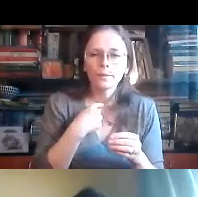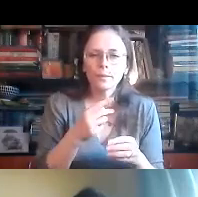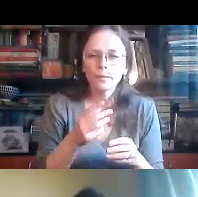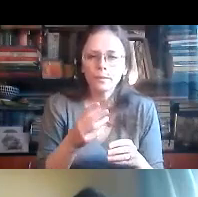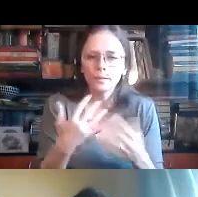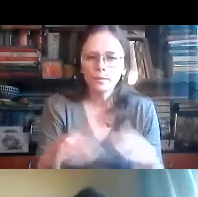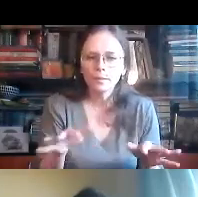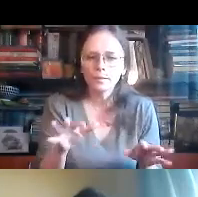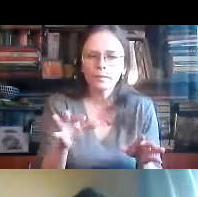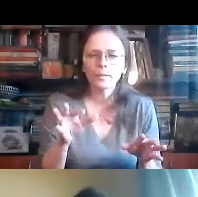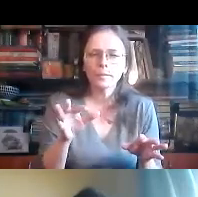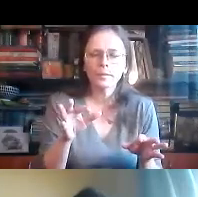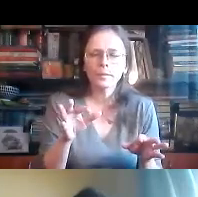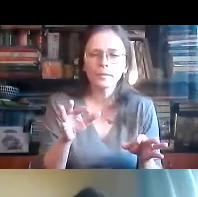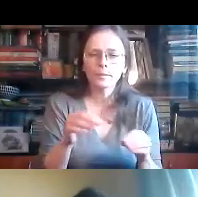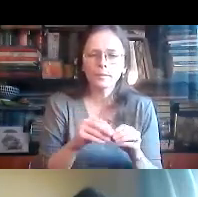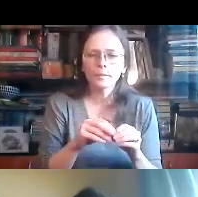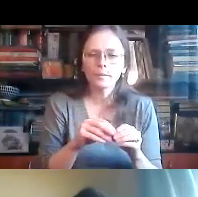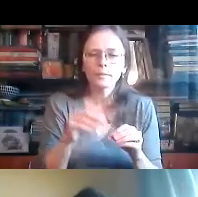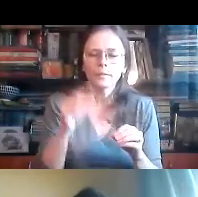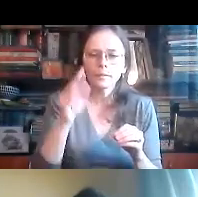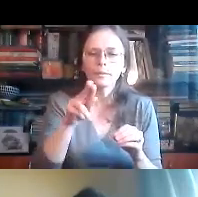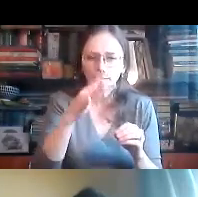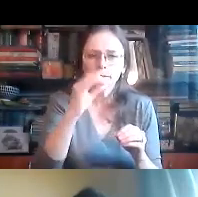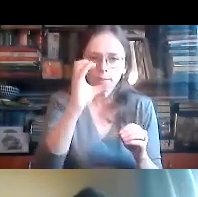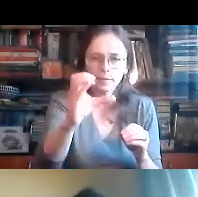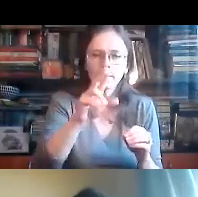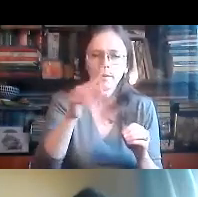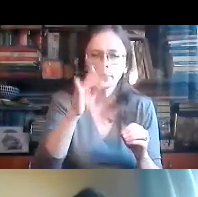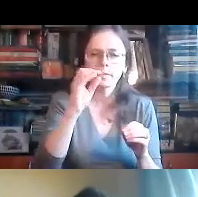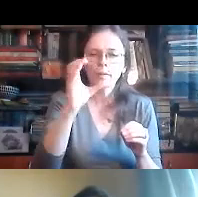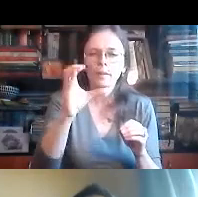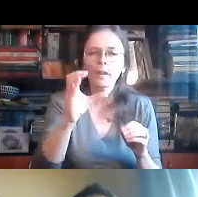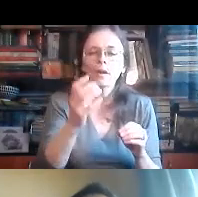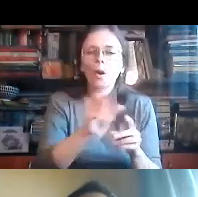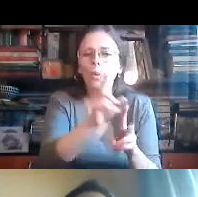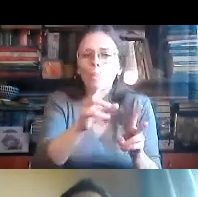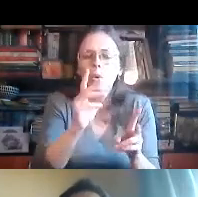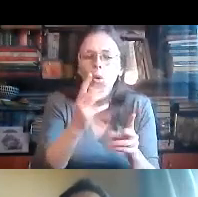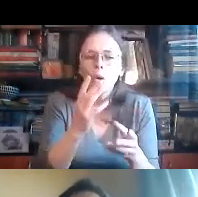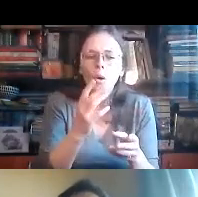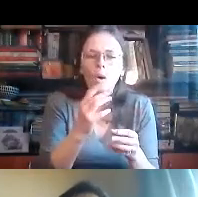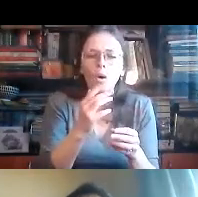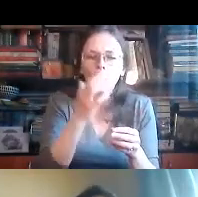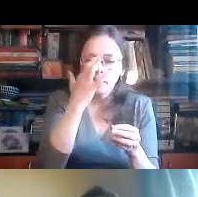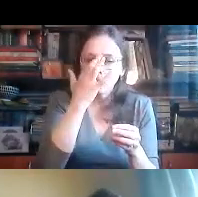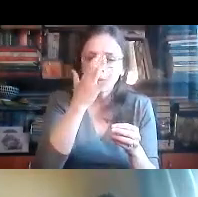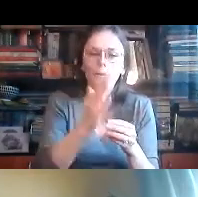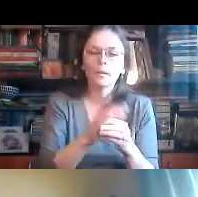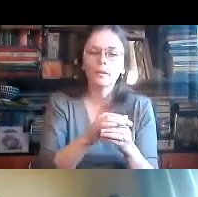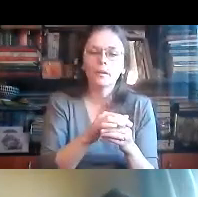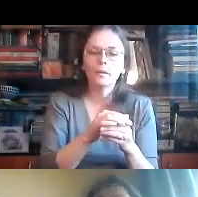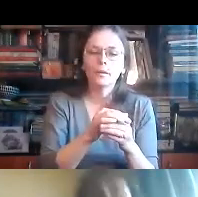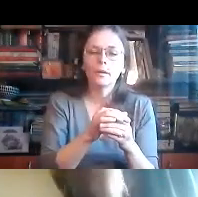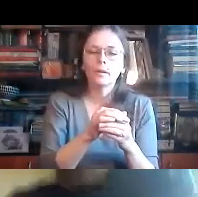Не слышно? Так, Денис, да, сейчас просто... Я давай, по очереди, может,